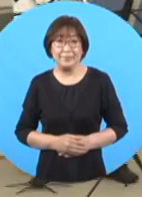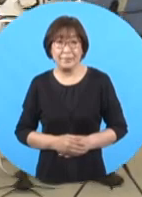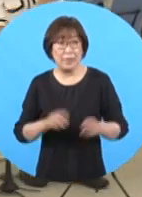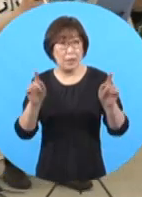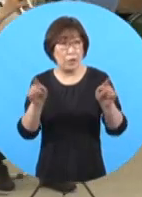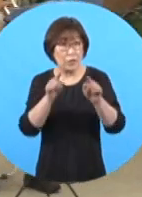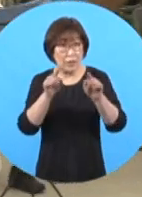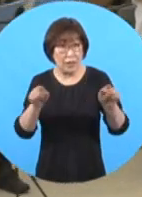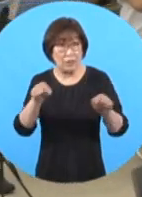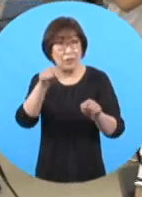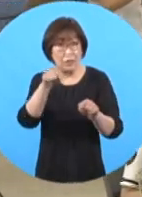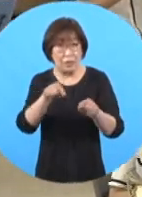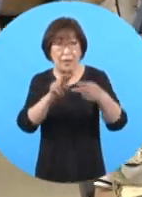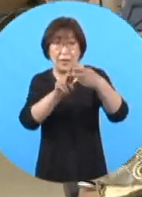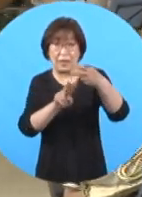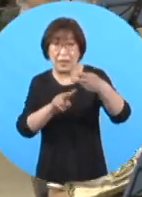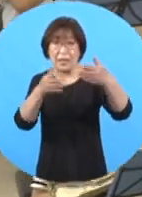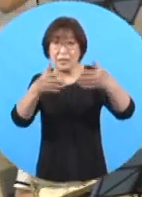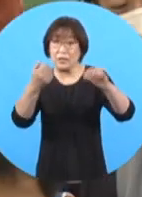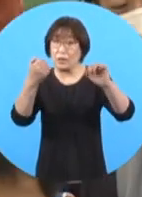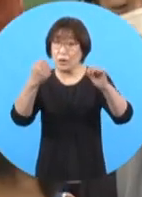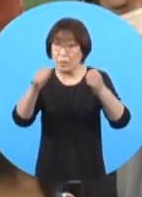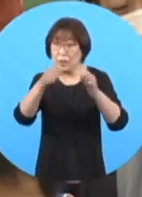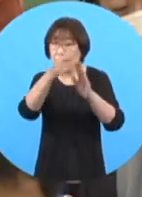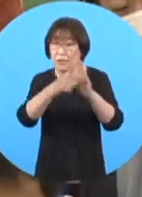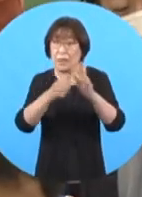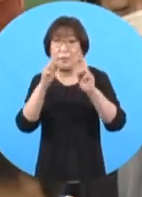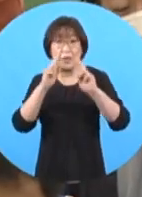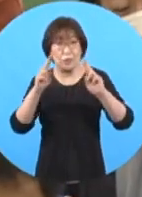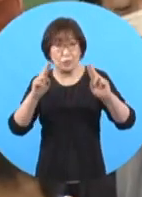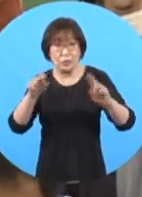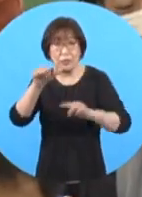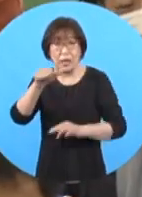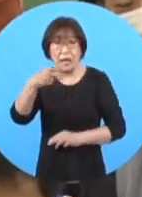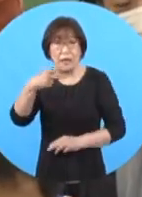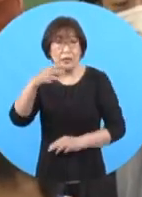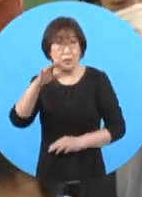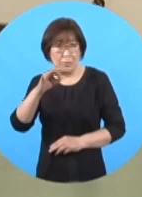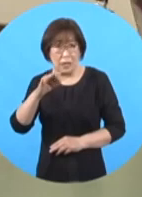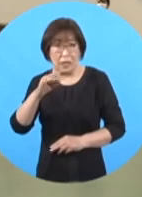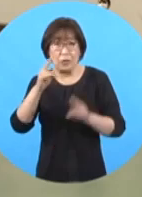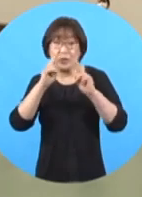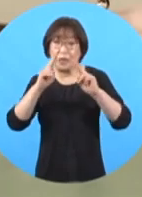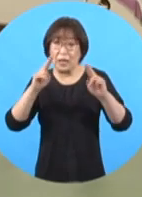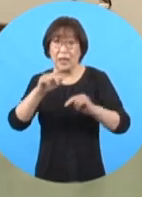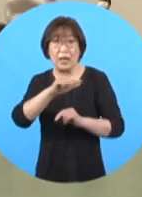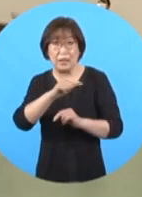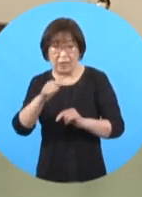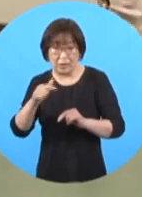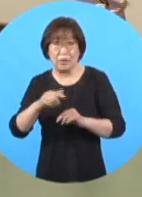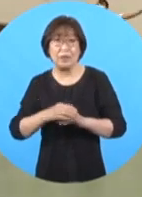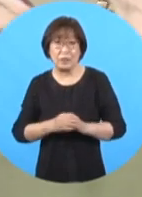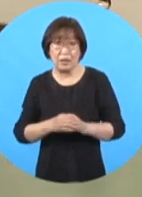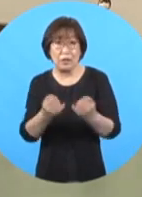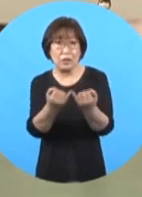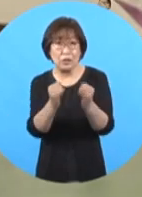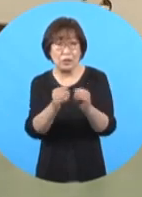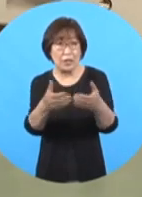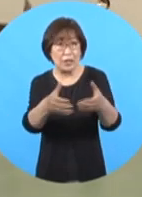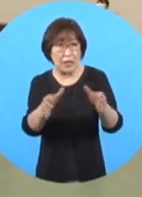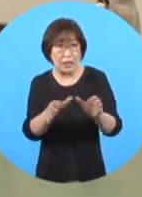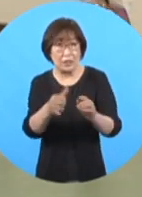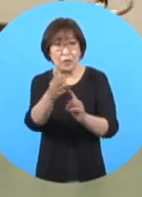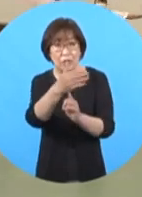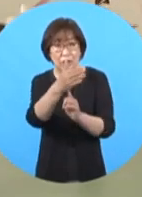コンサートでは刑事ドラマのテーマソングやアニメの主題歌などが披露され女性隊員によるカラーガード